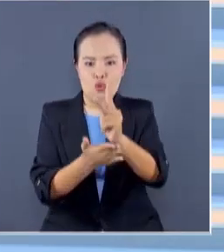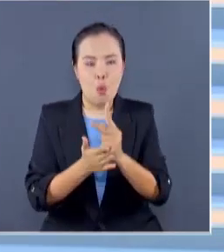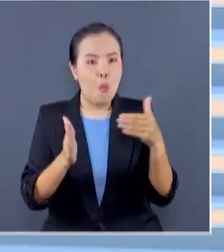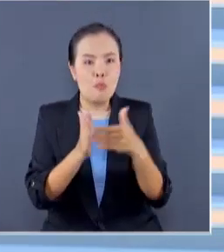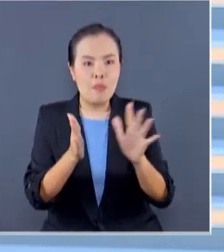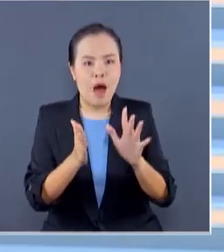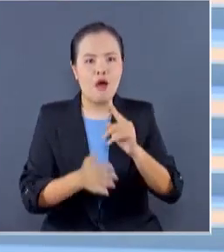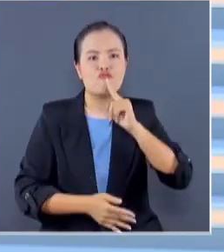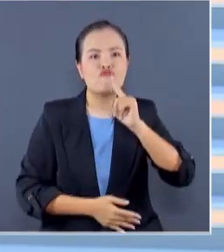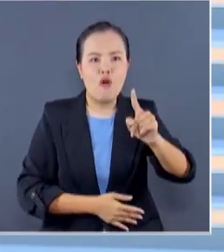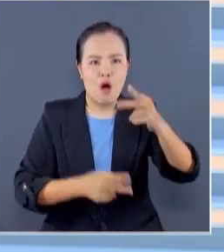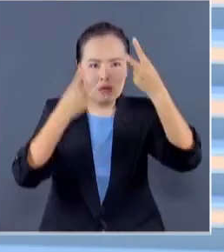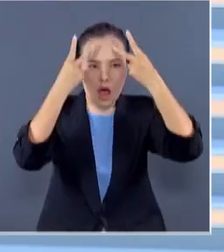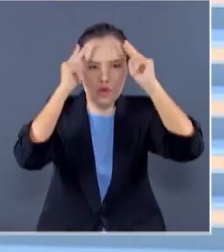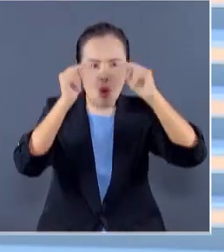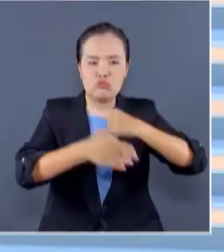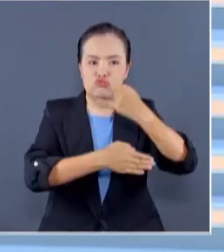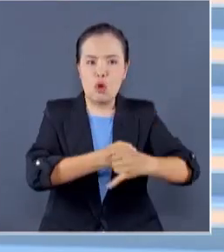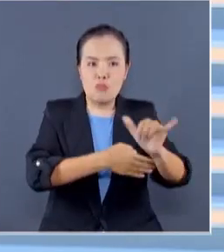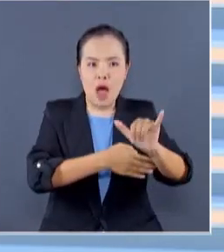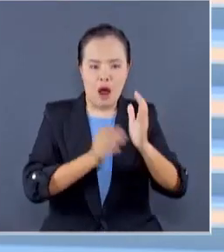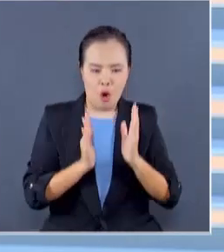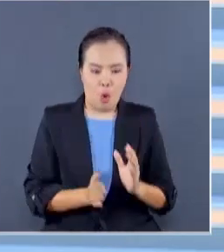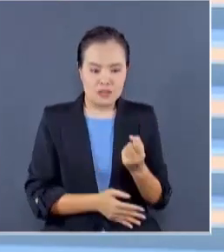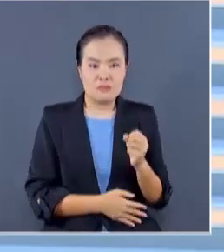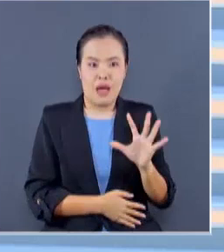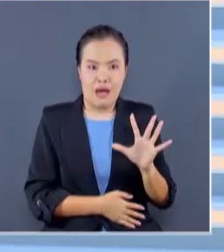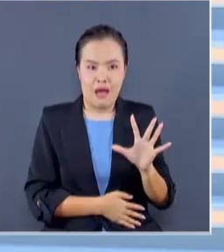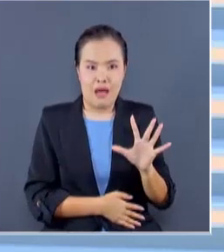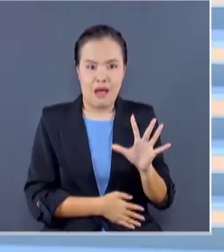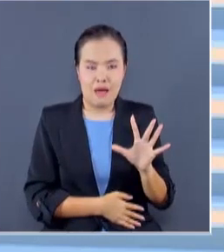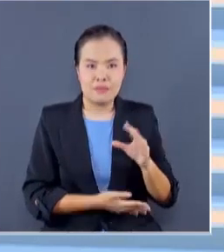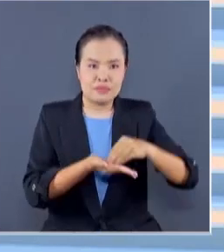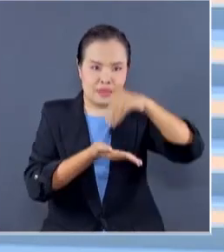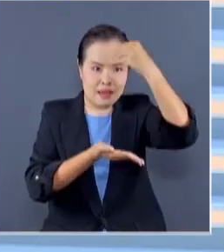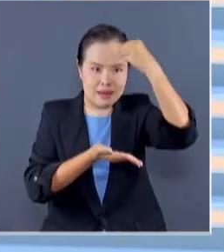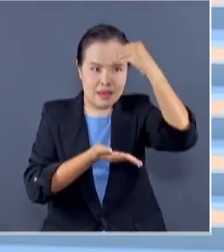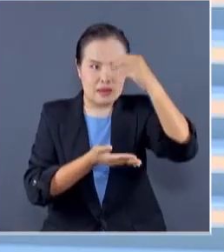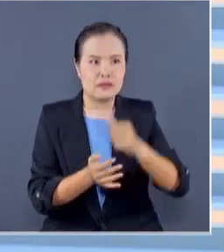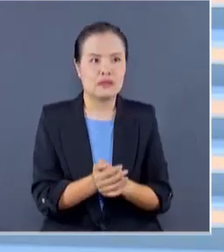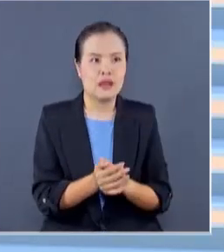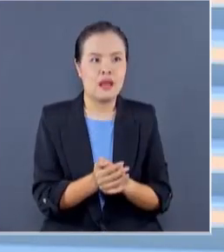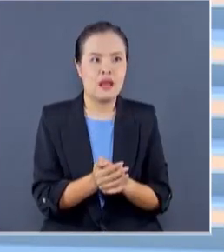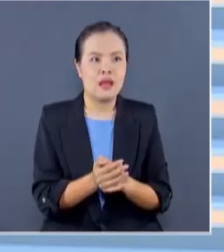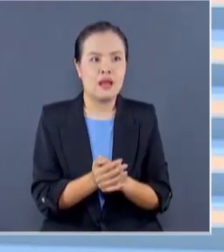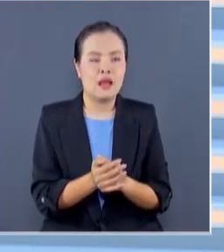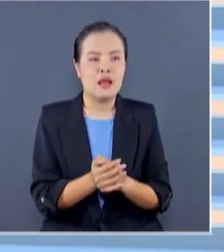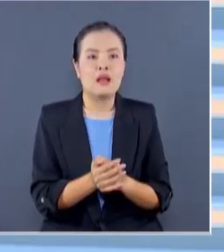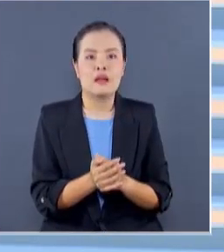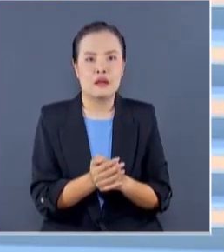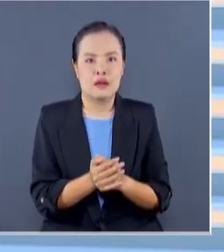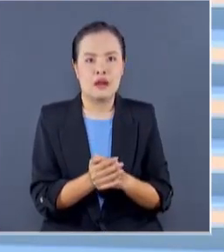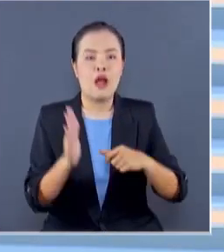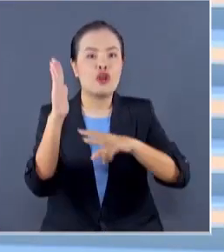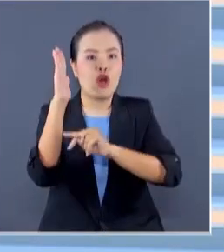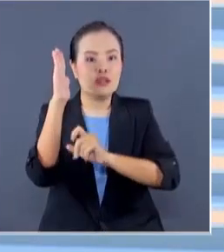ายกปรากฏว่าล่าสุดยังไม่จบนะคะมีอีก15รายคราวนี้เป็นนักศึกษาในพื้นที่นครศรีธรรมราชค่ะก็ออกมาร้องเ